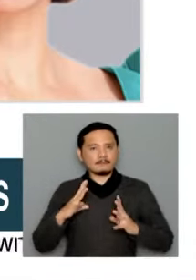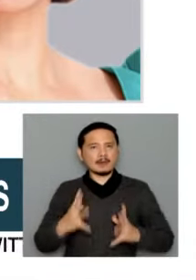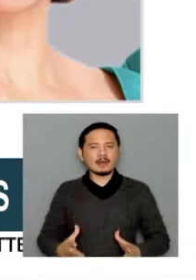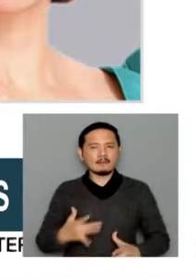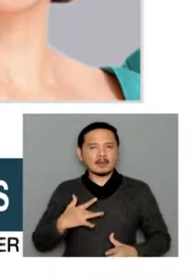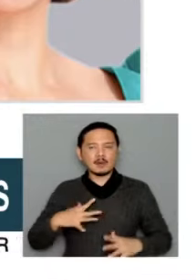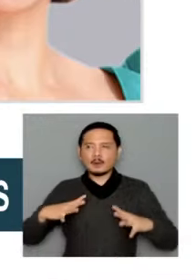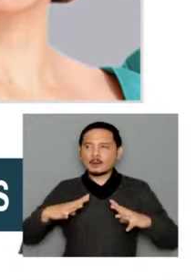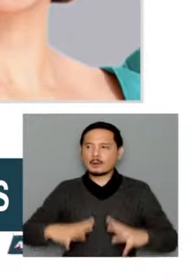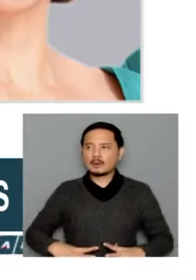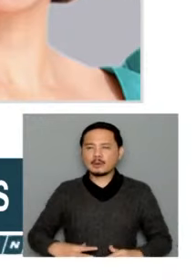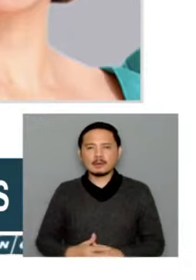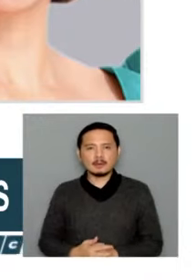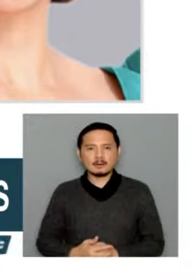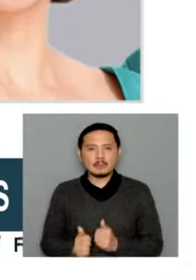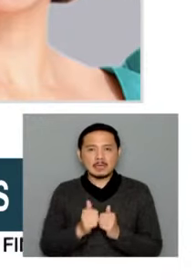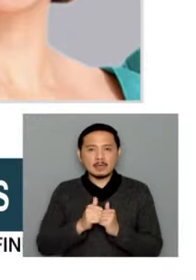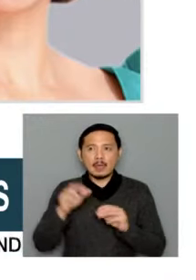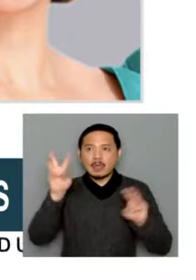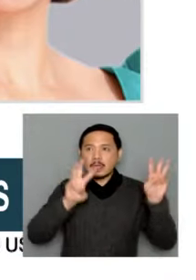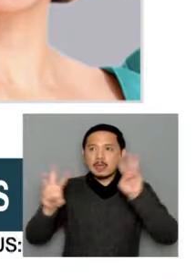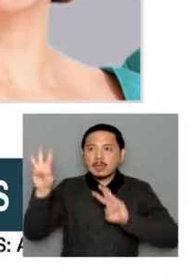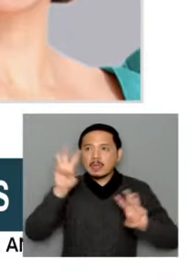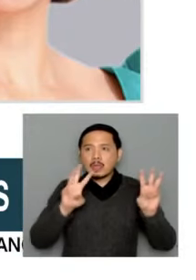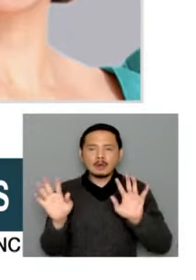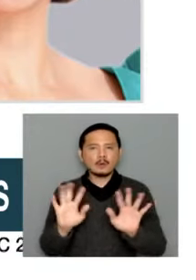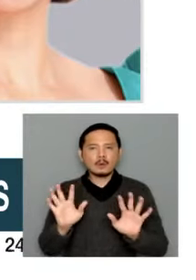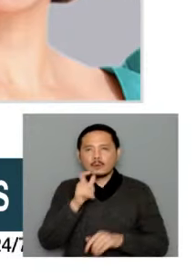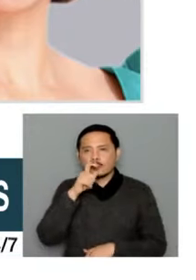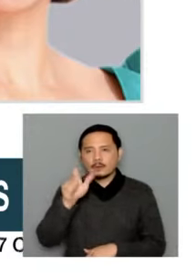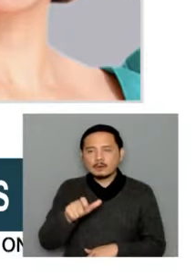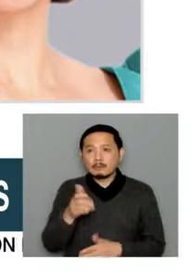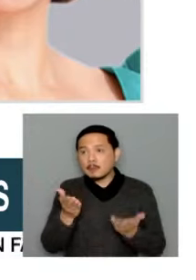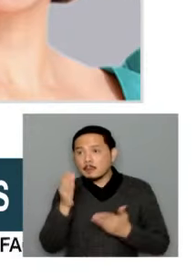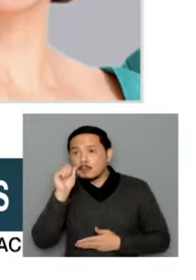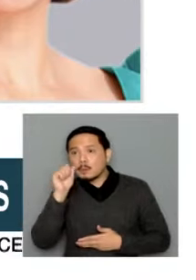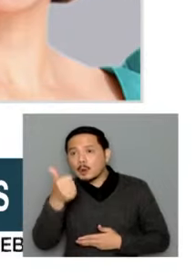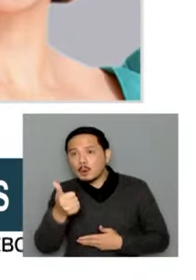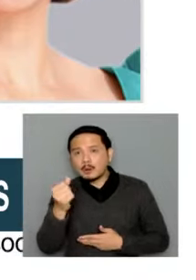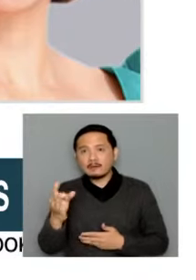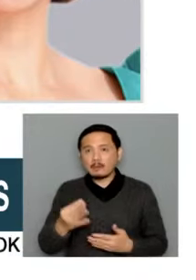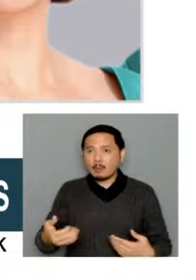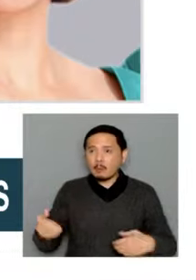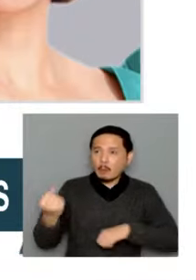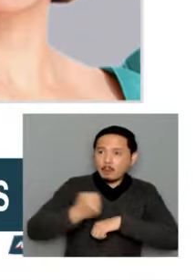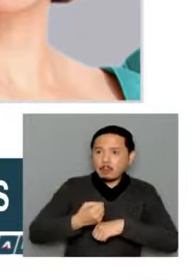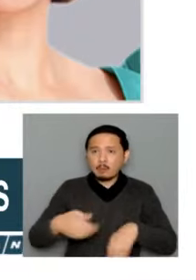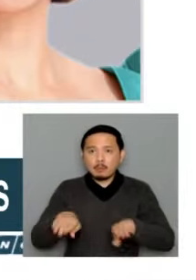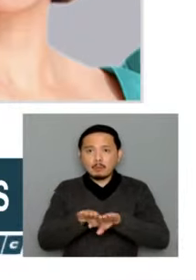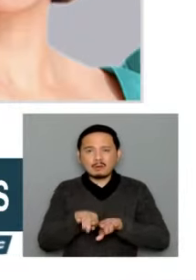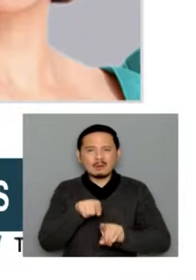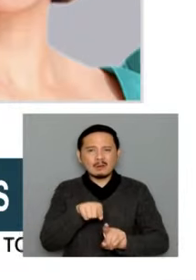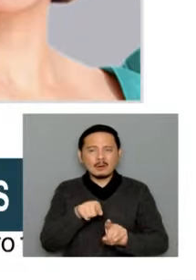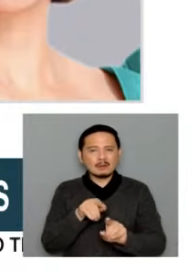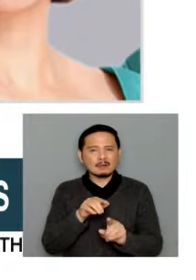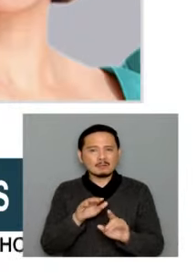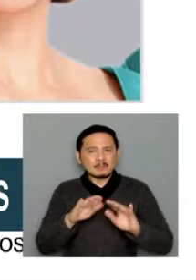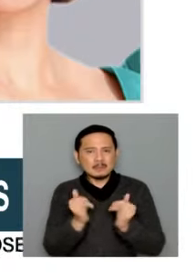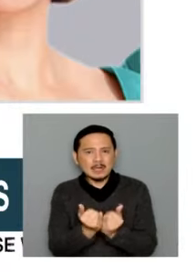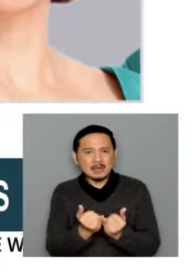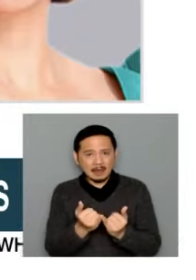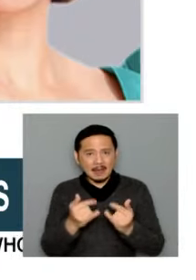ka na magkakaroon ng pangamba na baka bukas pagsara ang kumpanya mo. Katulad ng mga nangyari ngayong pandemya,